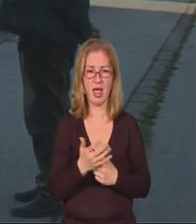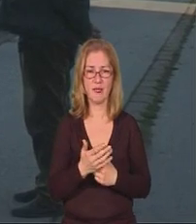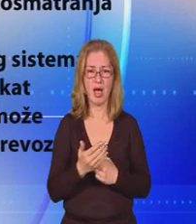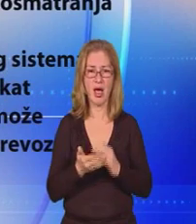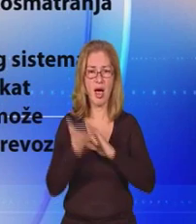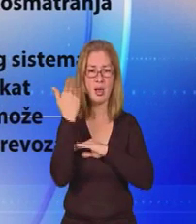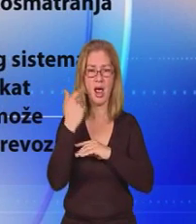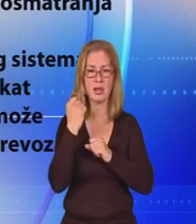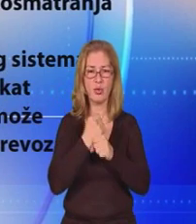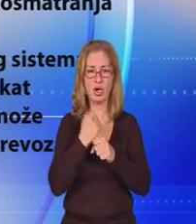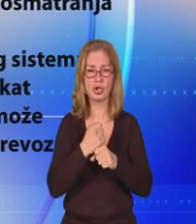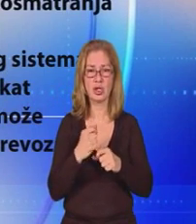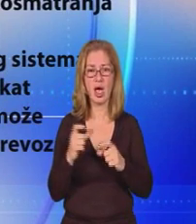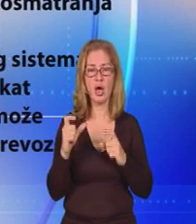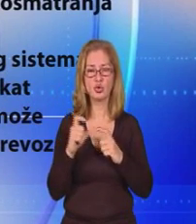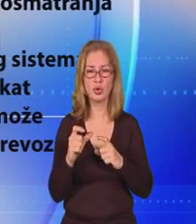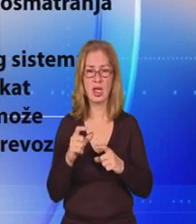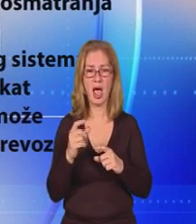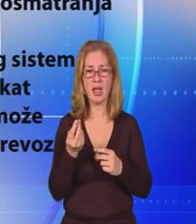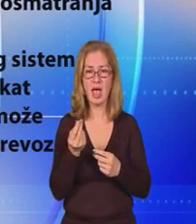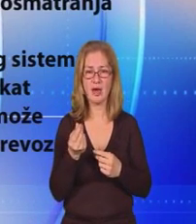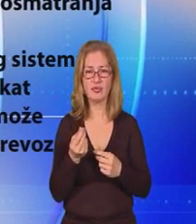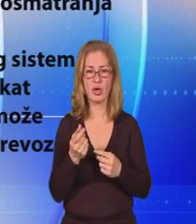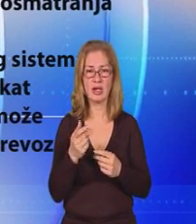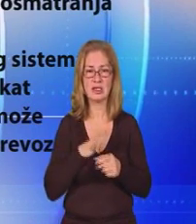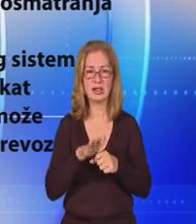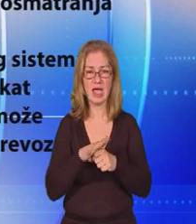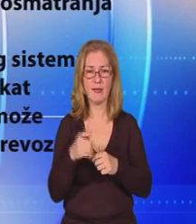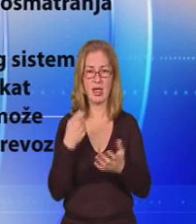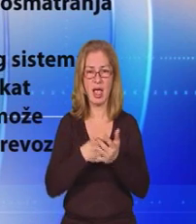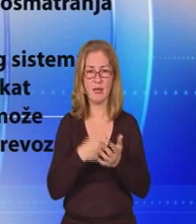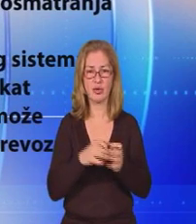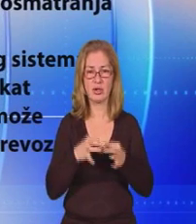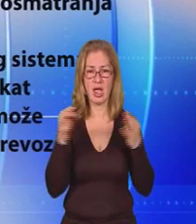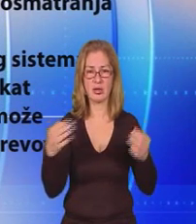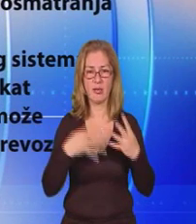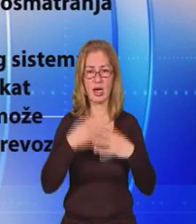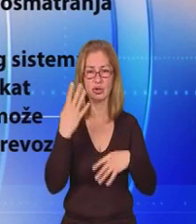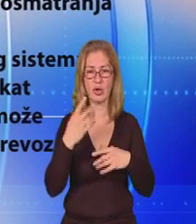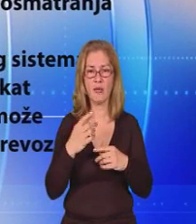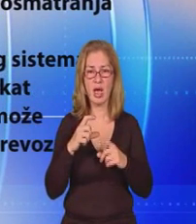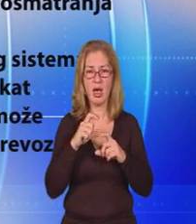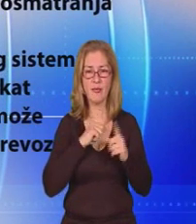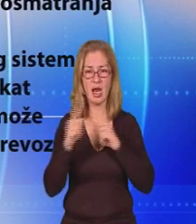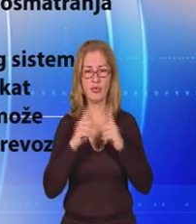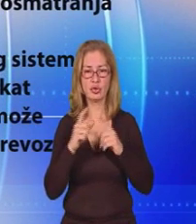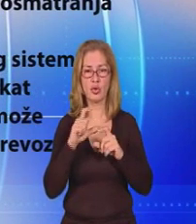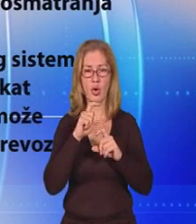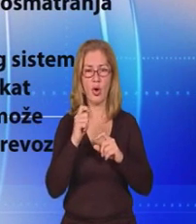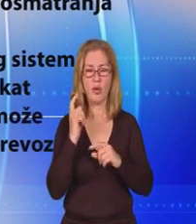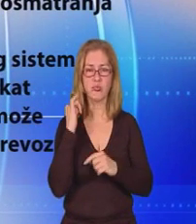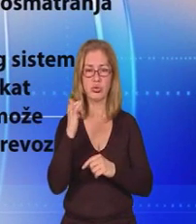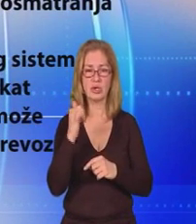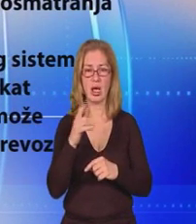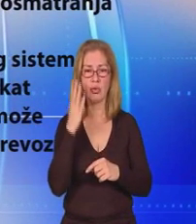nema. Ranije urađena studija tarifnog sistema naplate u javnom gradskom prevozu putnika u Novom Sadu potvrdila je